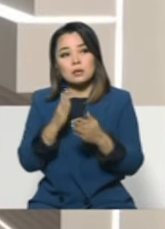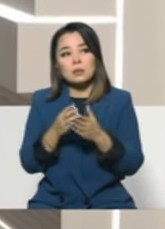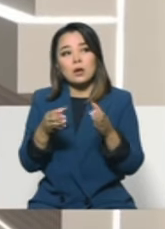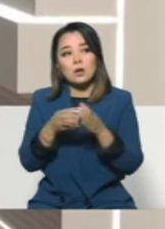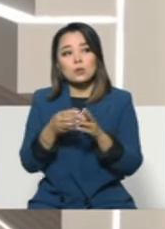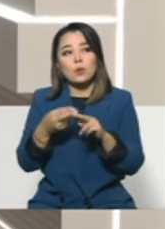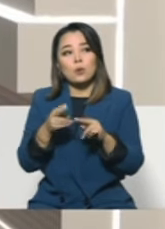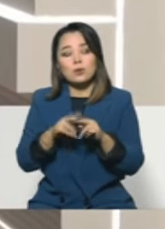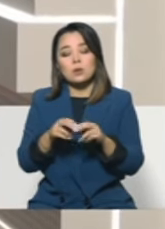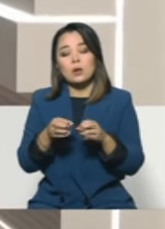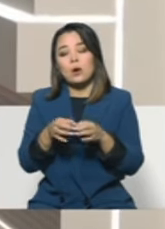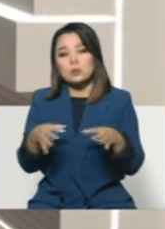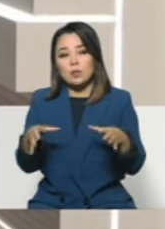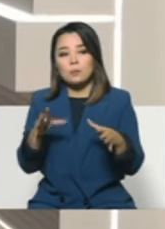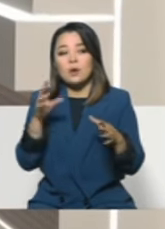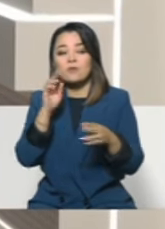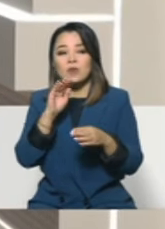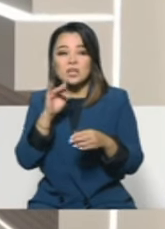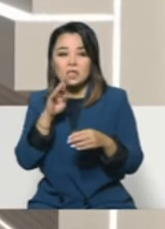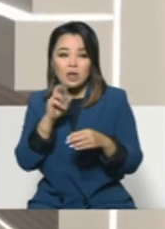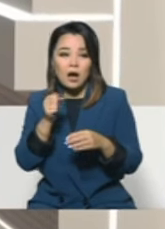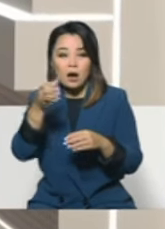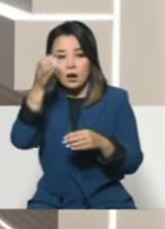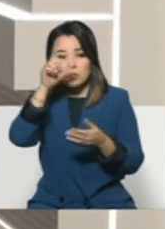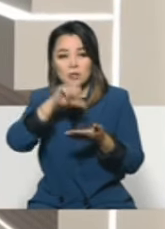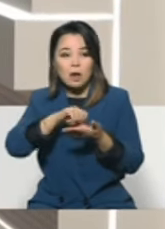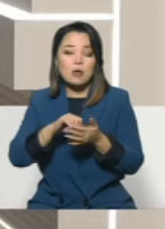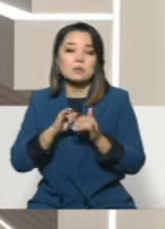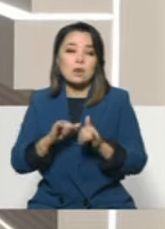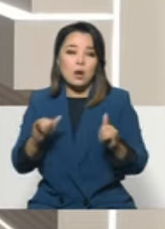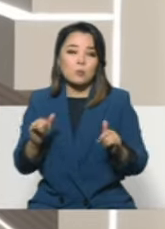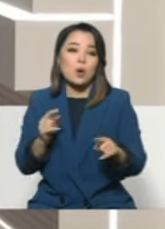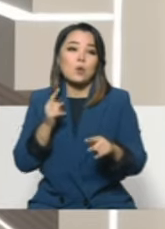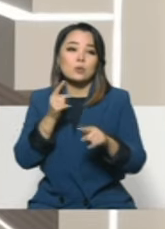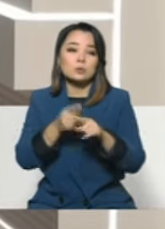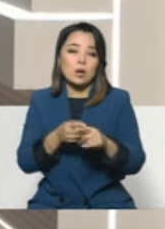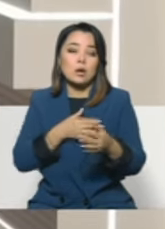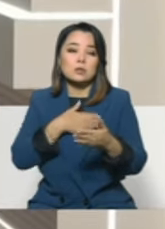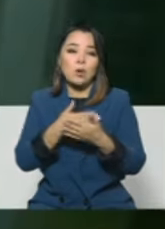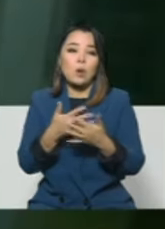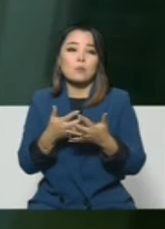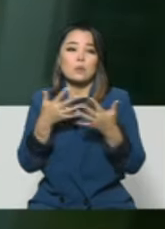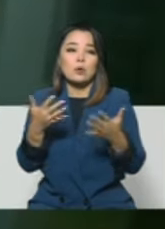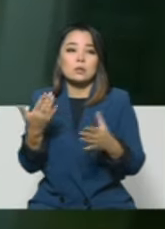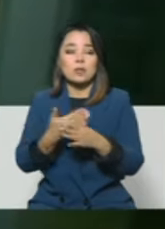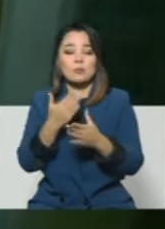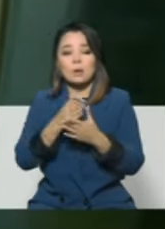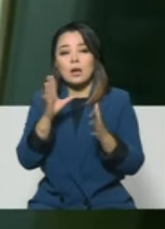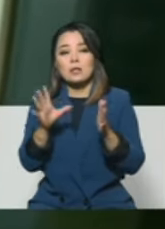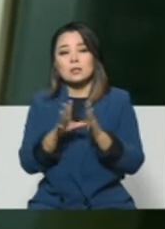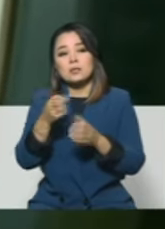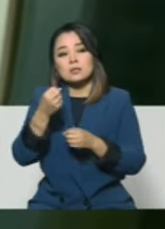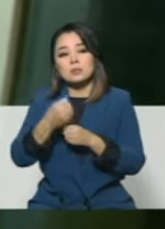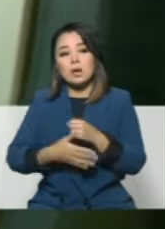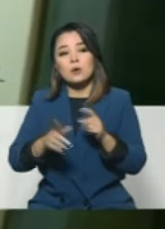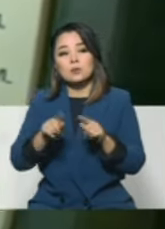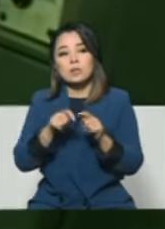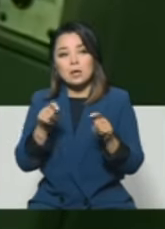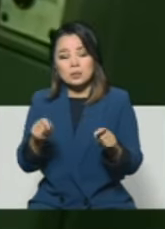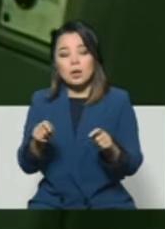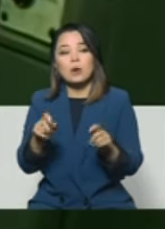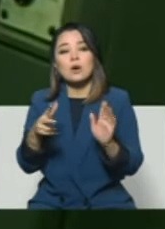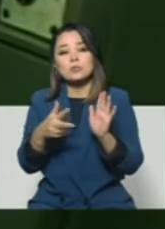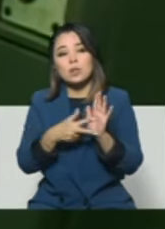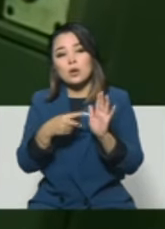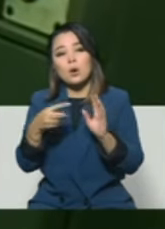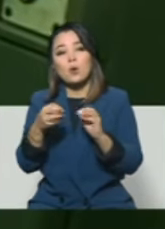және осы атомдық физика ғылымының дамуына қосатын үлесі орасан зор. Атом электростанциясы бізге не алып келеді? Кем дегенде